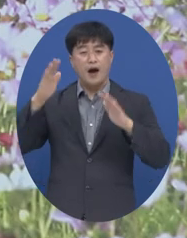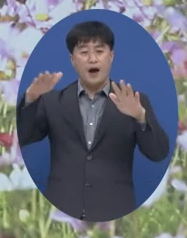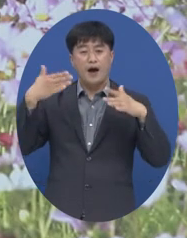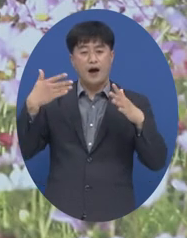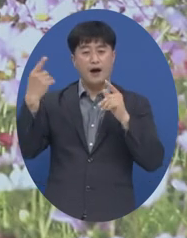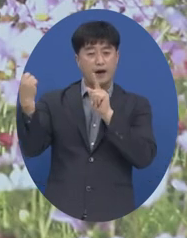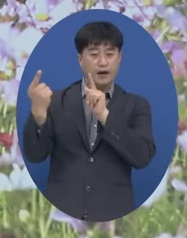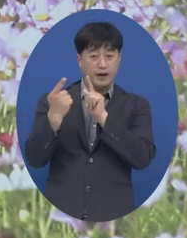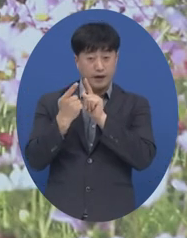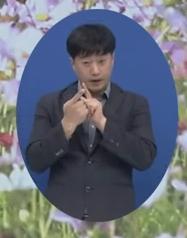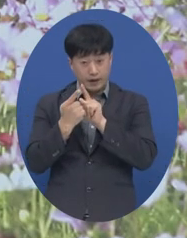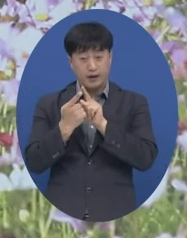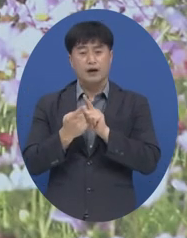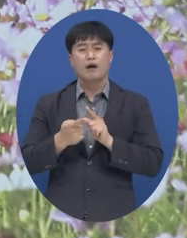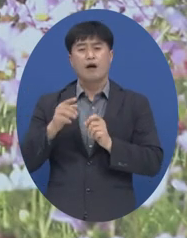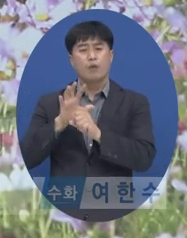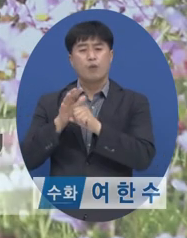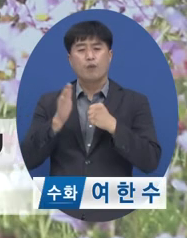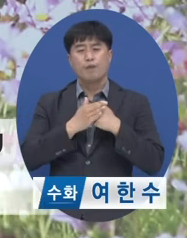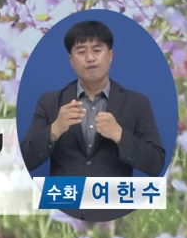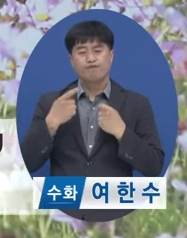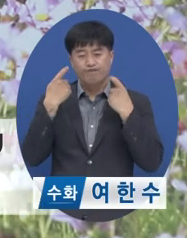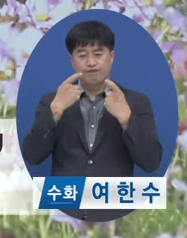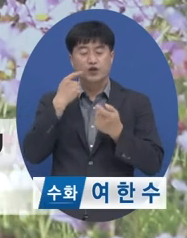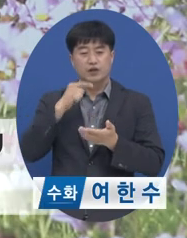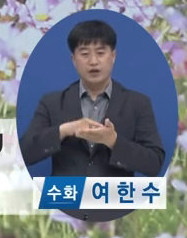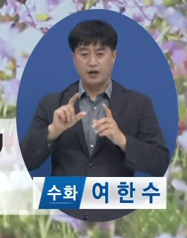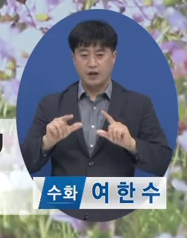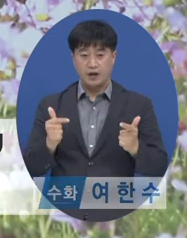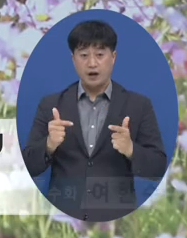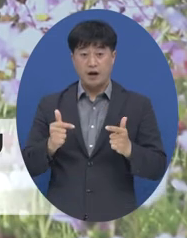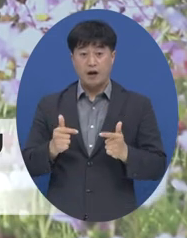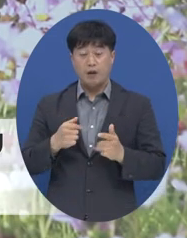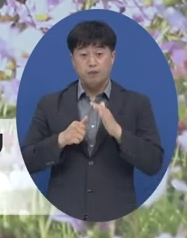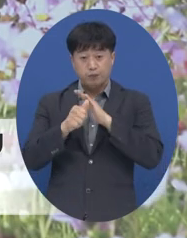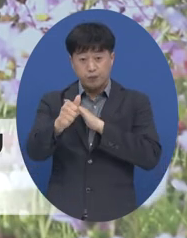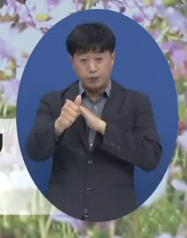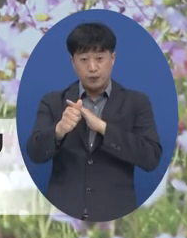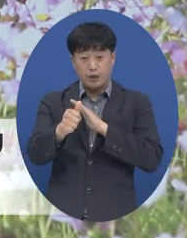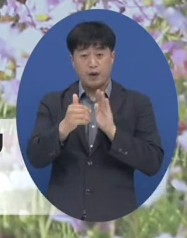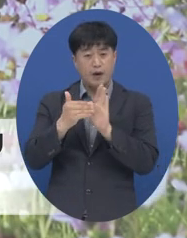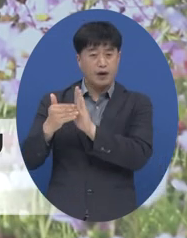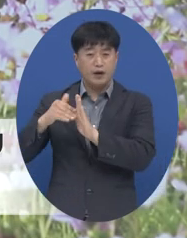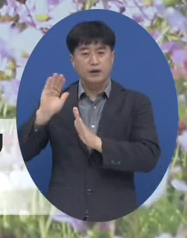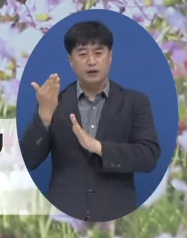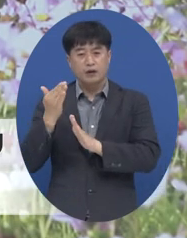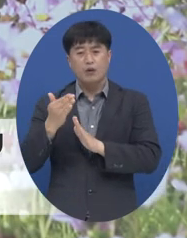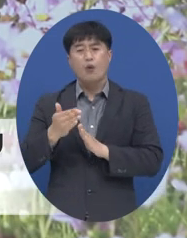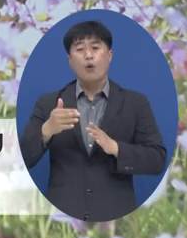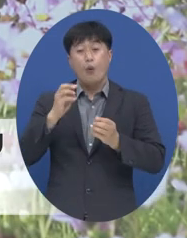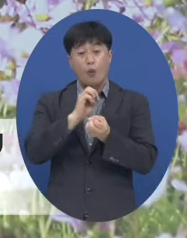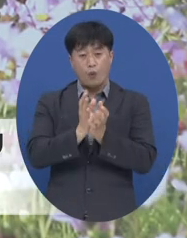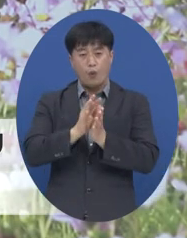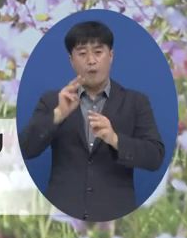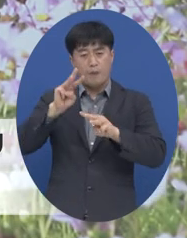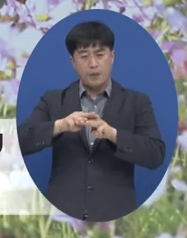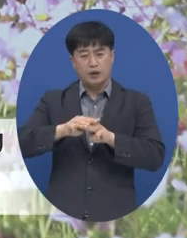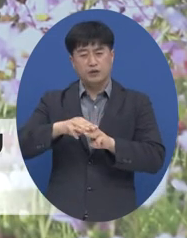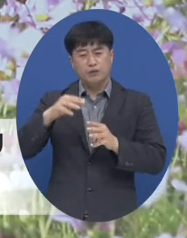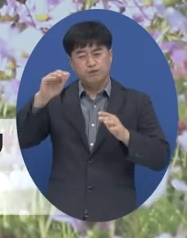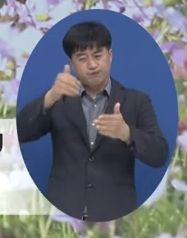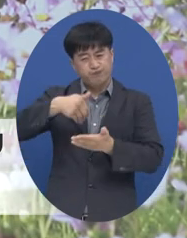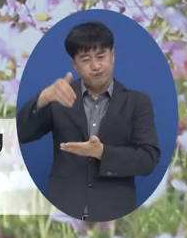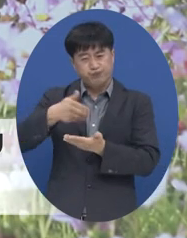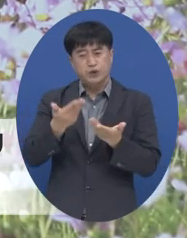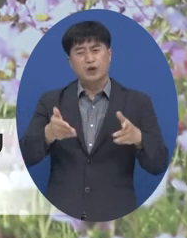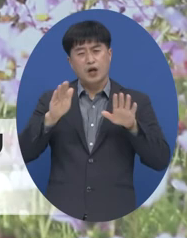완연한 가을이 왔는데 코로나19로 나들이 쉽지 않죠. 게다가 방문객을 자제해야 하기 때문에 꽃밭을 갈아엎는 극약